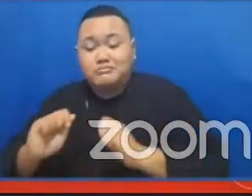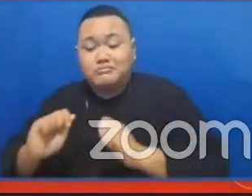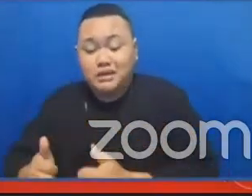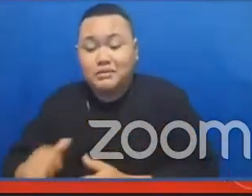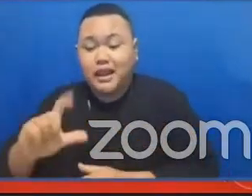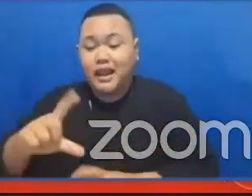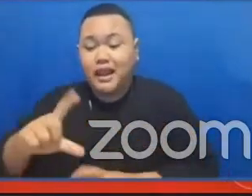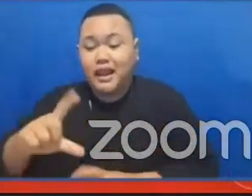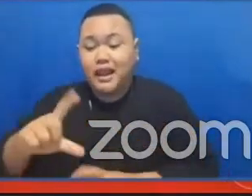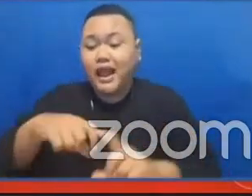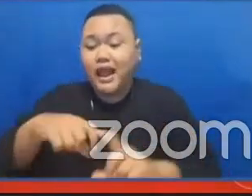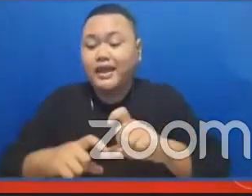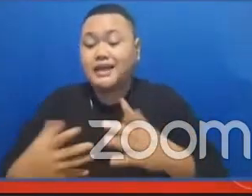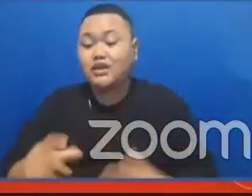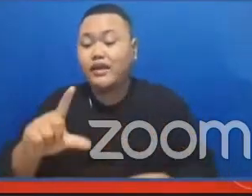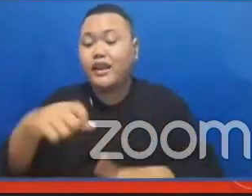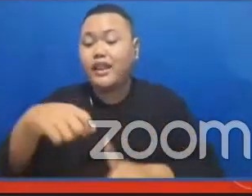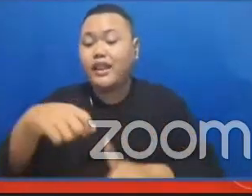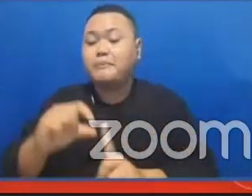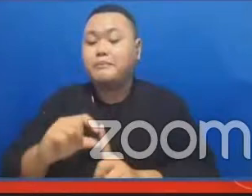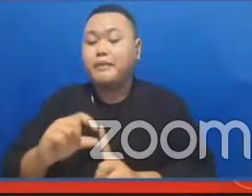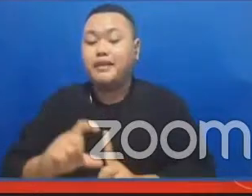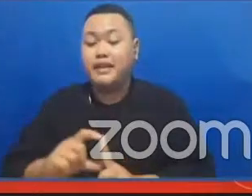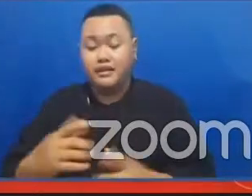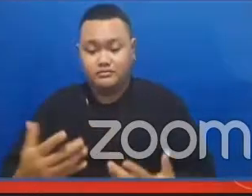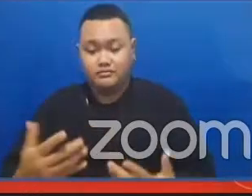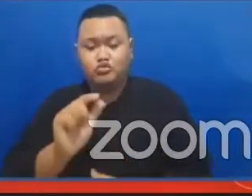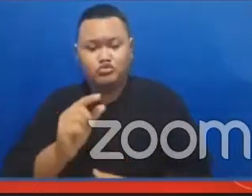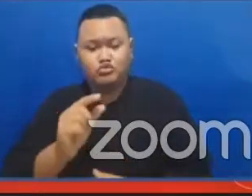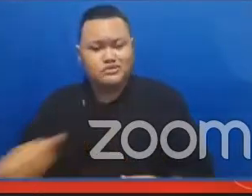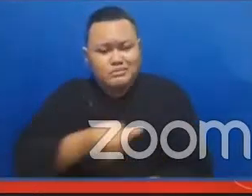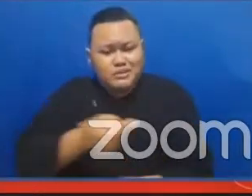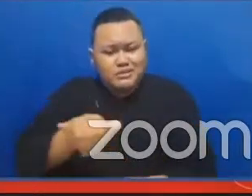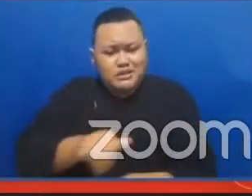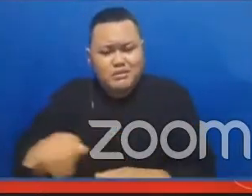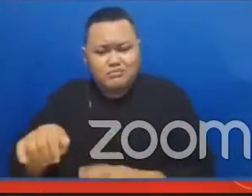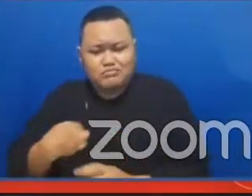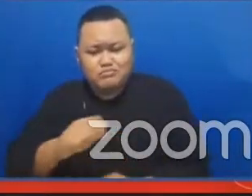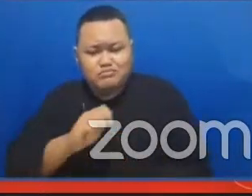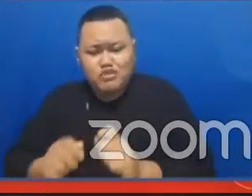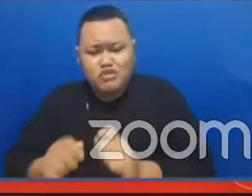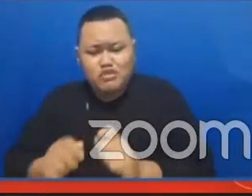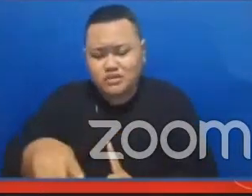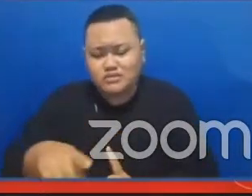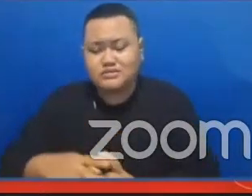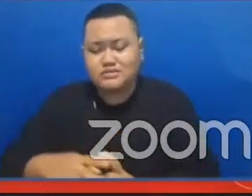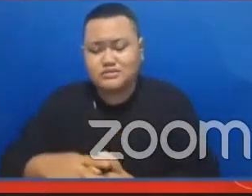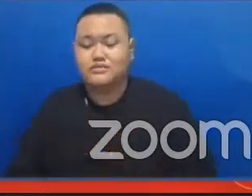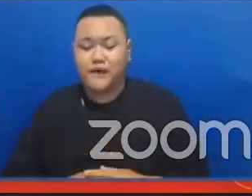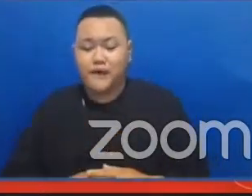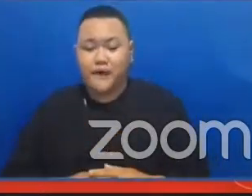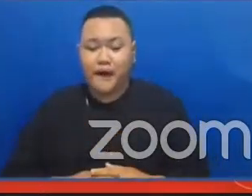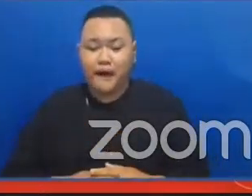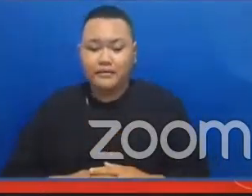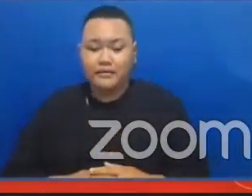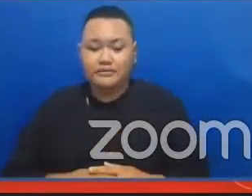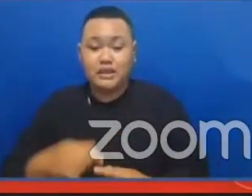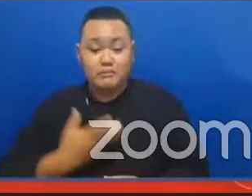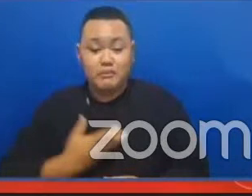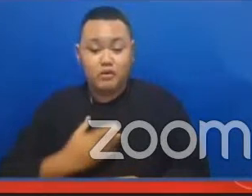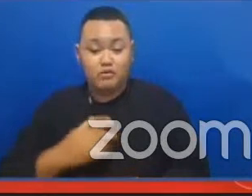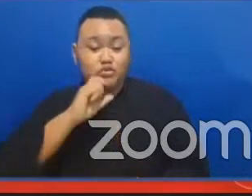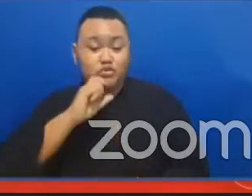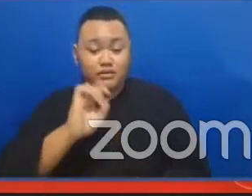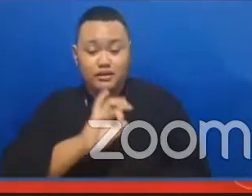mencoba. Dengan ini. Ini untuk percobaan satu ya, daya hantar listrik. Saya